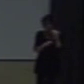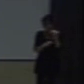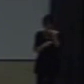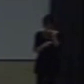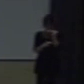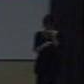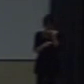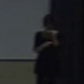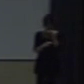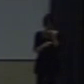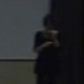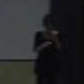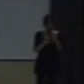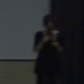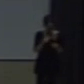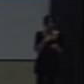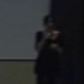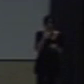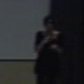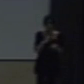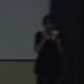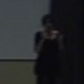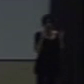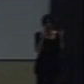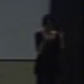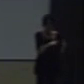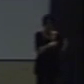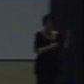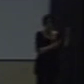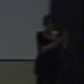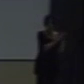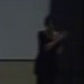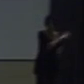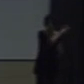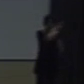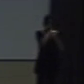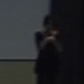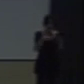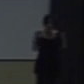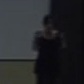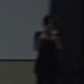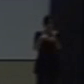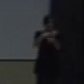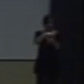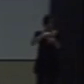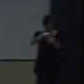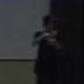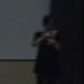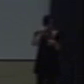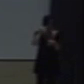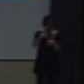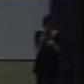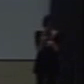dels periodistes que estan treballant en partits polítics, que representen a polítics,